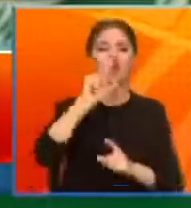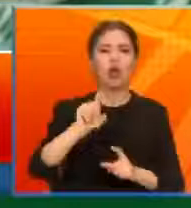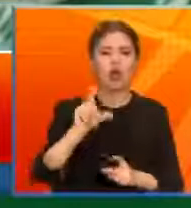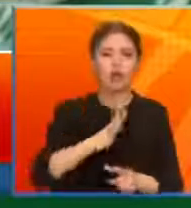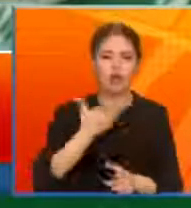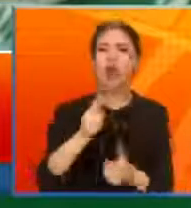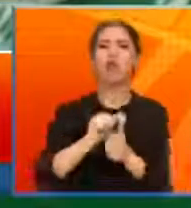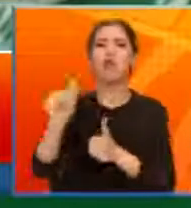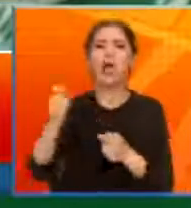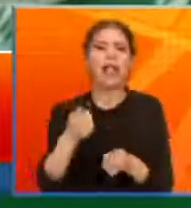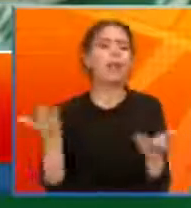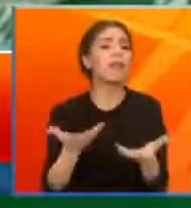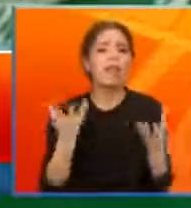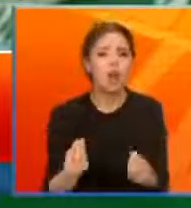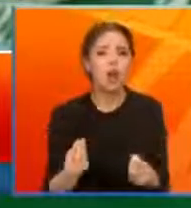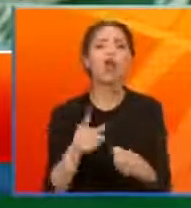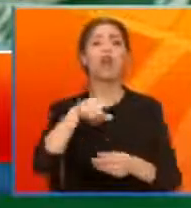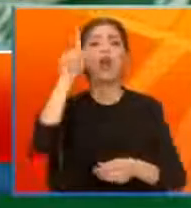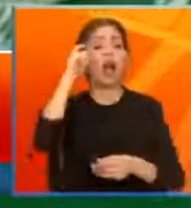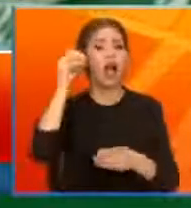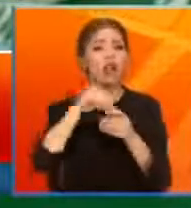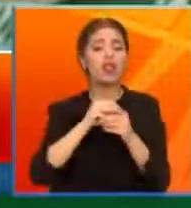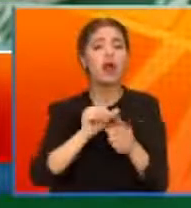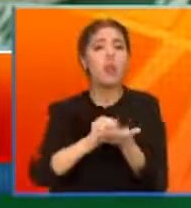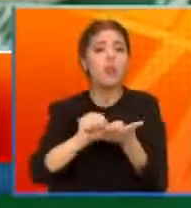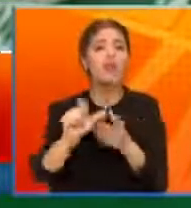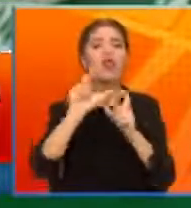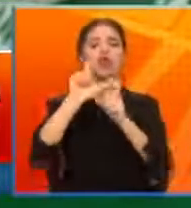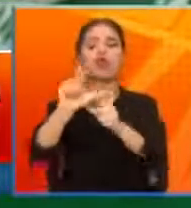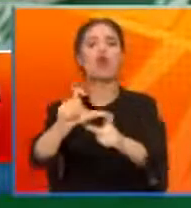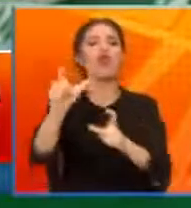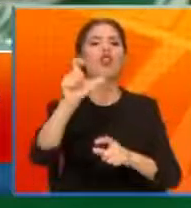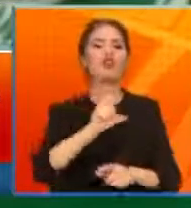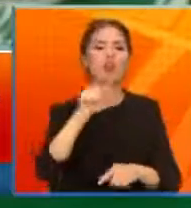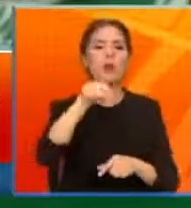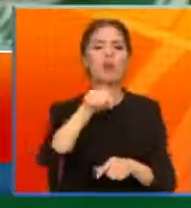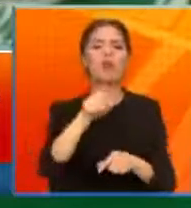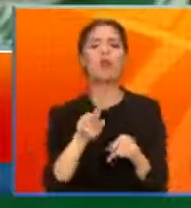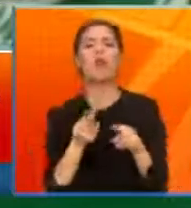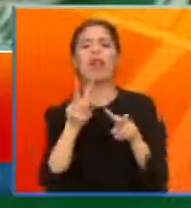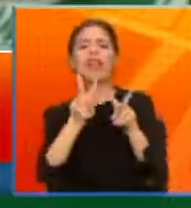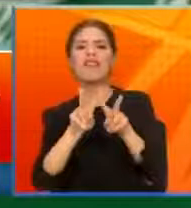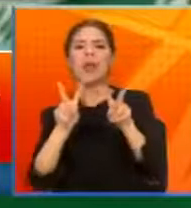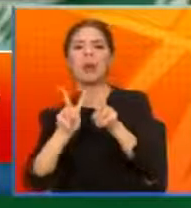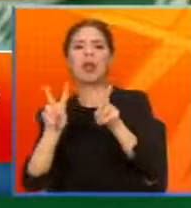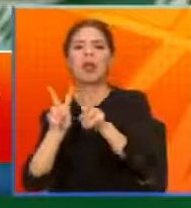eğitim nasıl işleyecek bu sistem diye. Aklınızdaki tüm soruların cevaplarını işte bu sitede bulabilirsiniz.